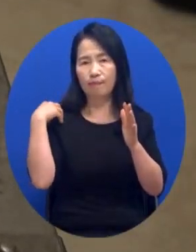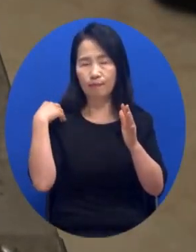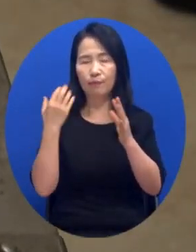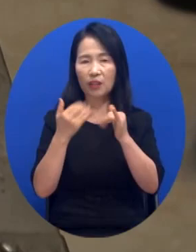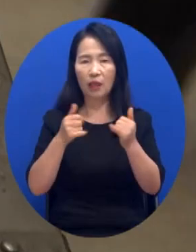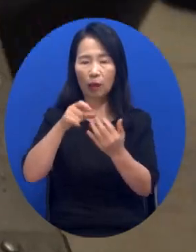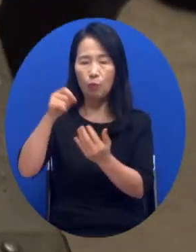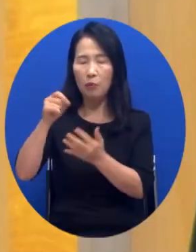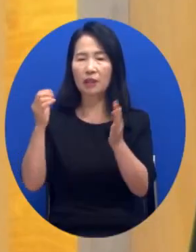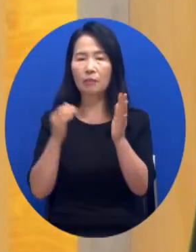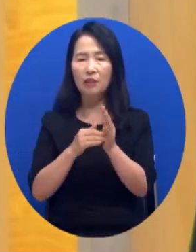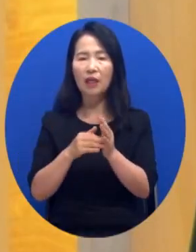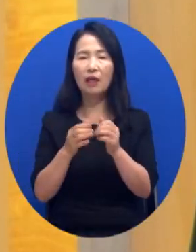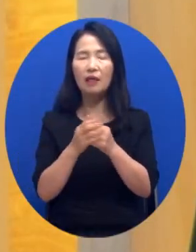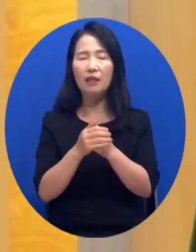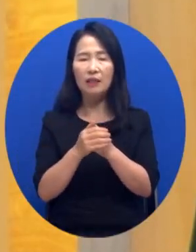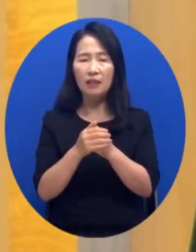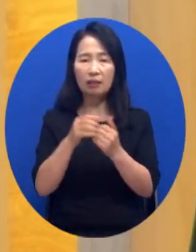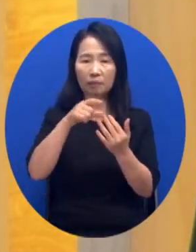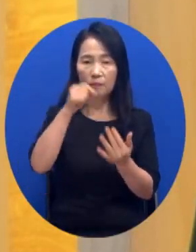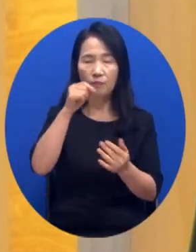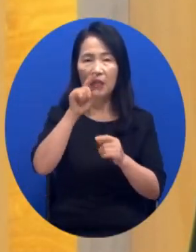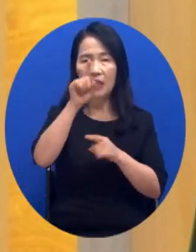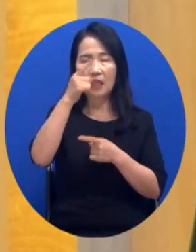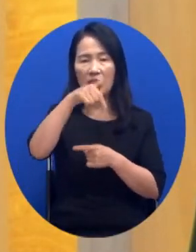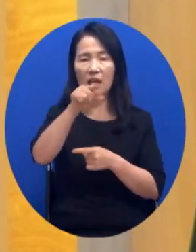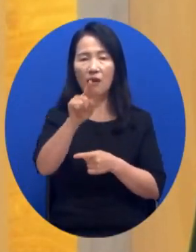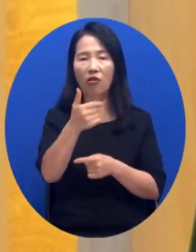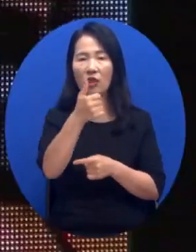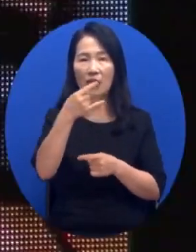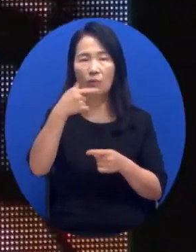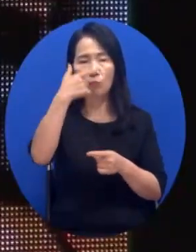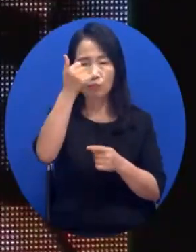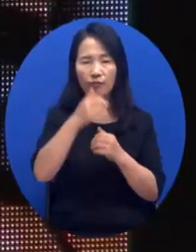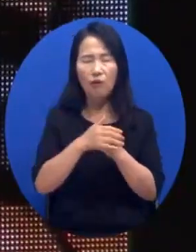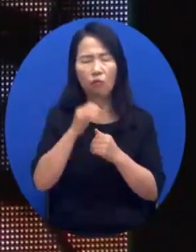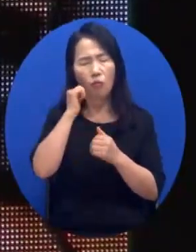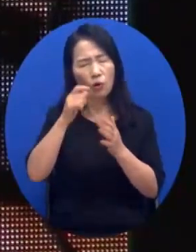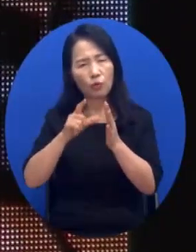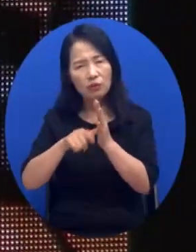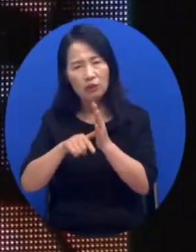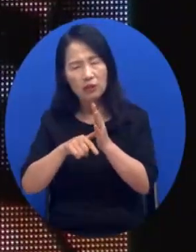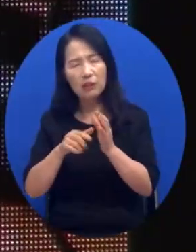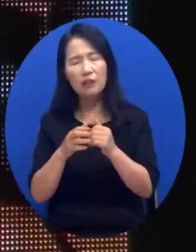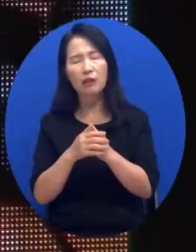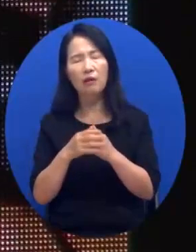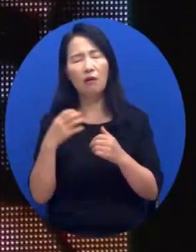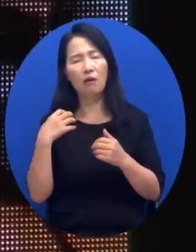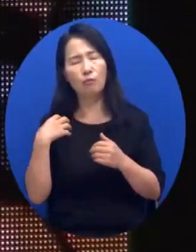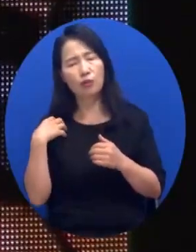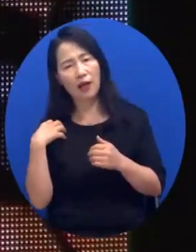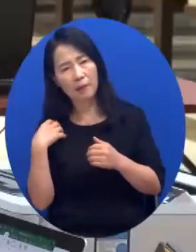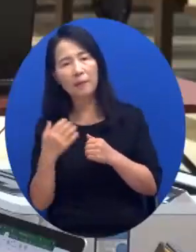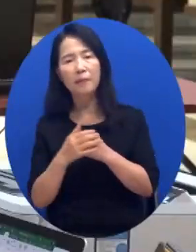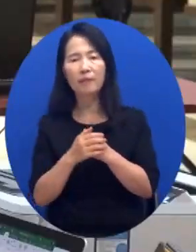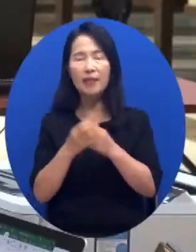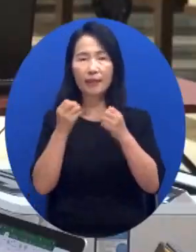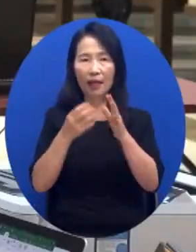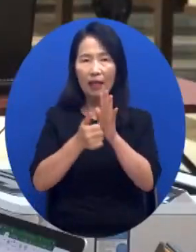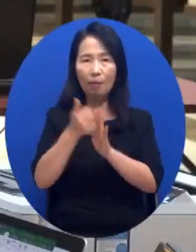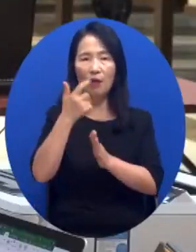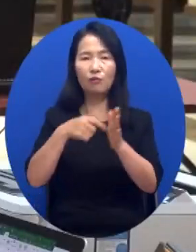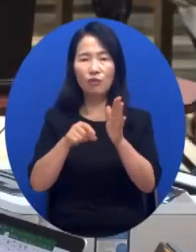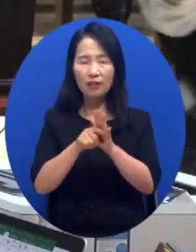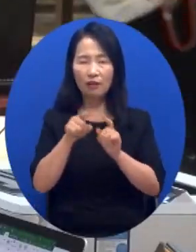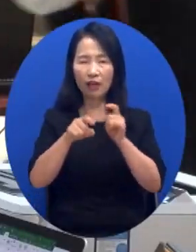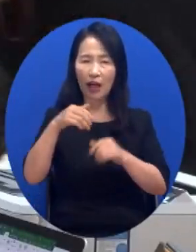뽑았습니다. 신임 총회장에 선임된 이건희 목사는 어려운 시기 거룩한 부담감을 느끼지만 새 희망을 위해 걸어가겠다고